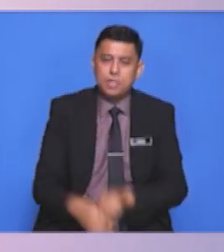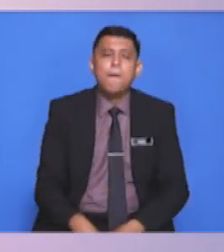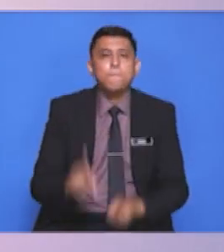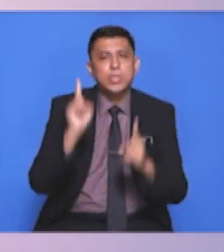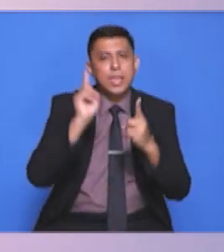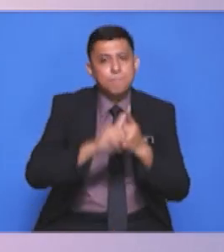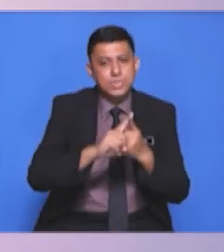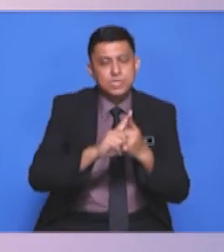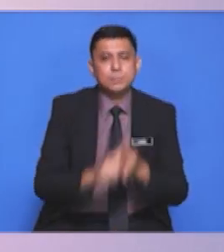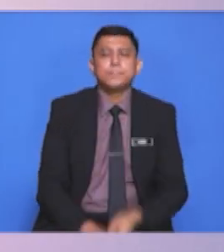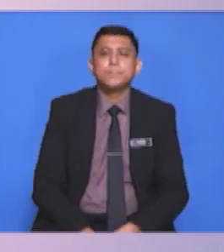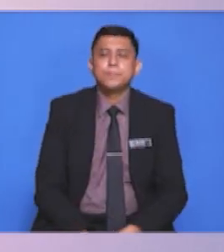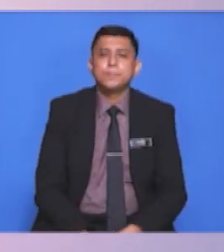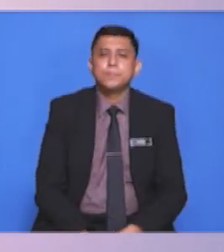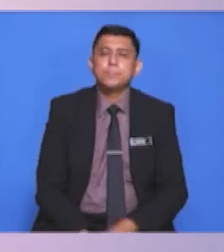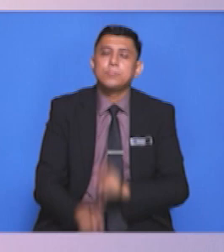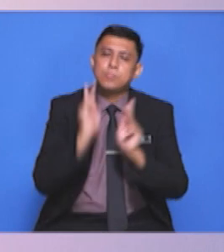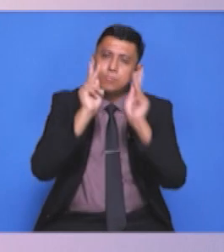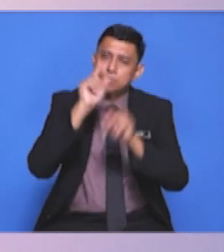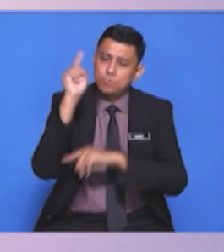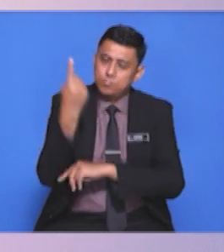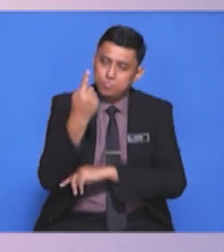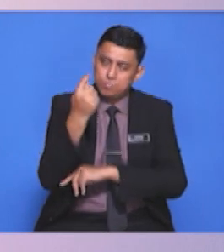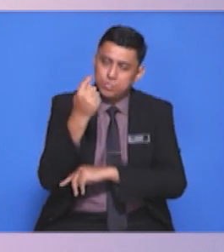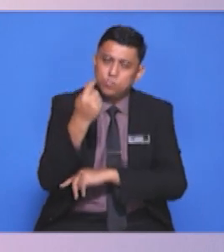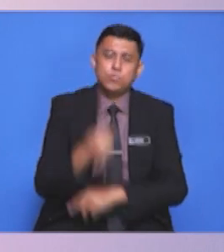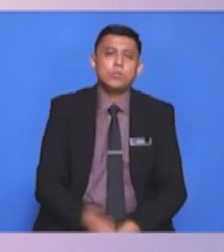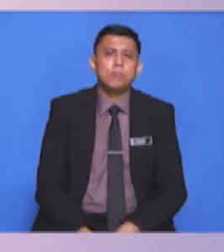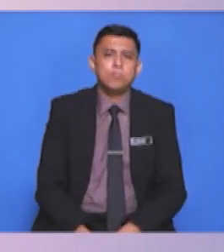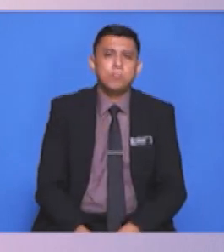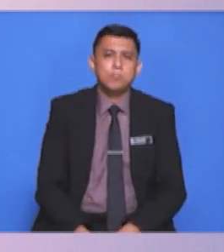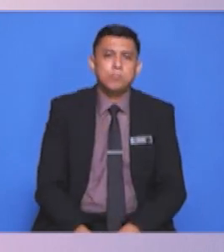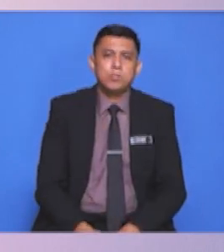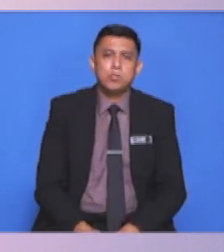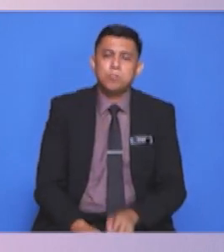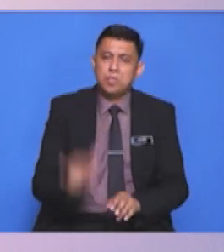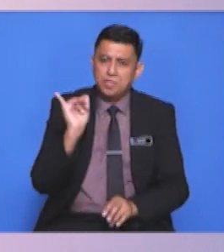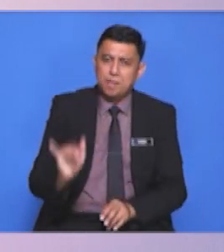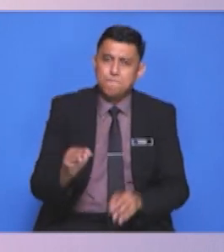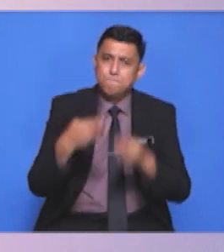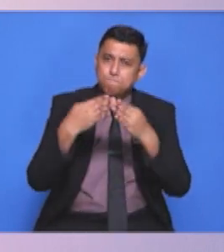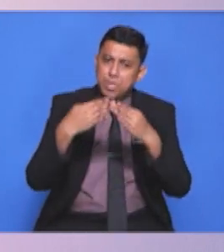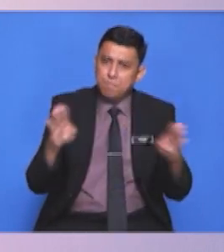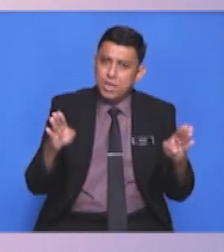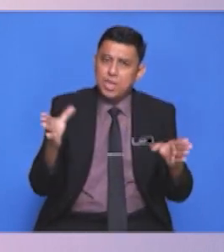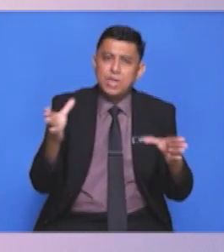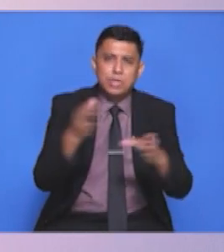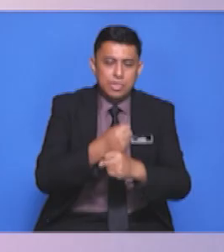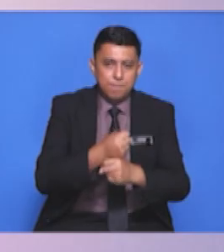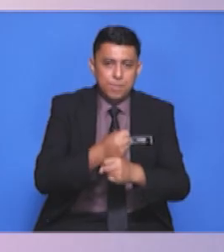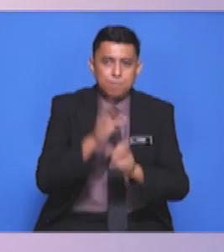pertama kata tunggal yang merupakan unit yang bebas dan dapat